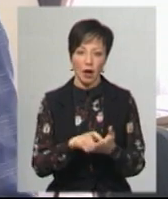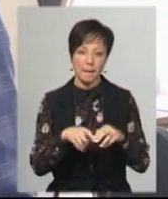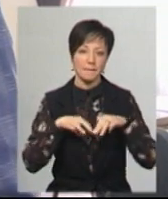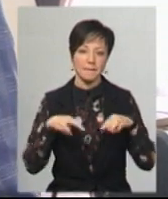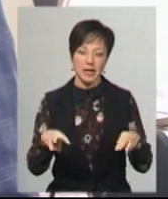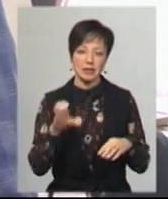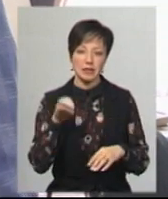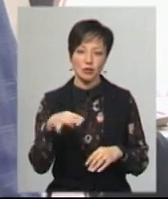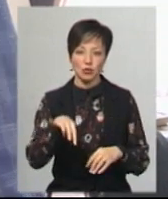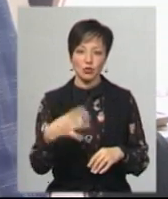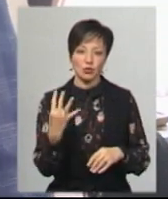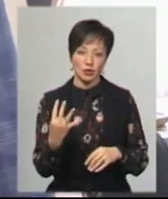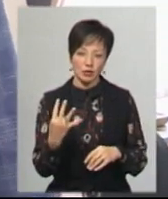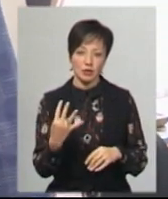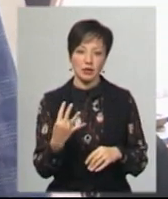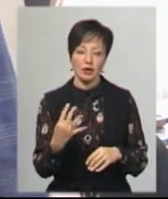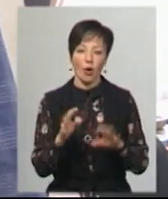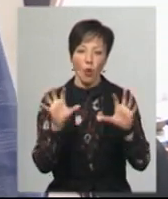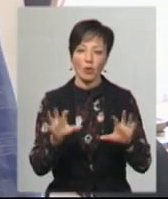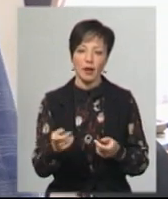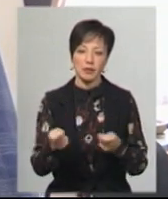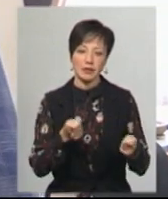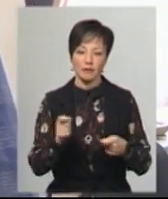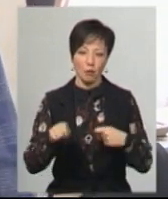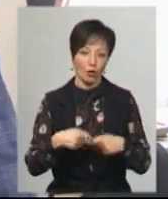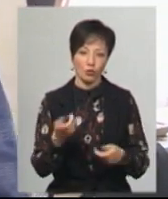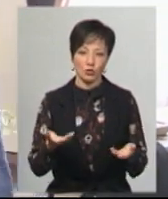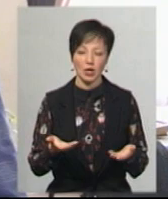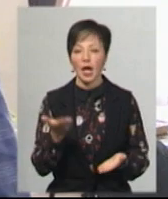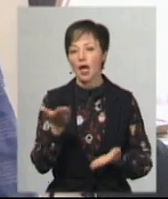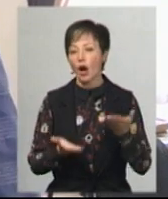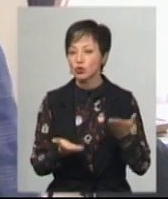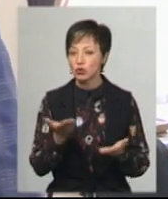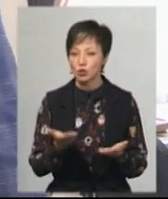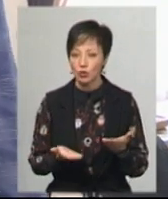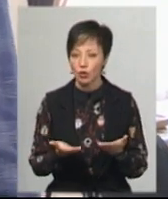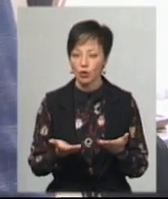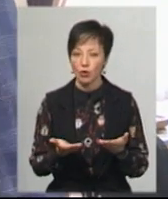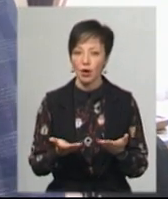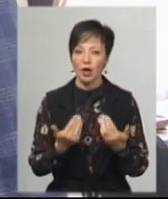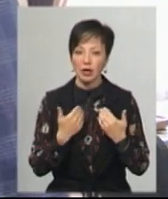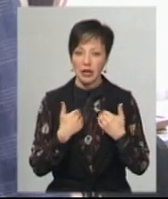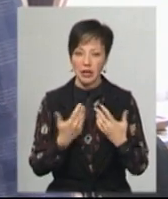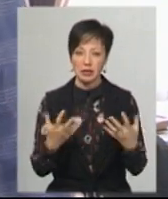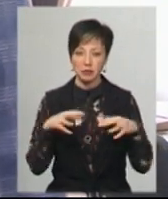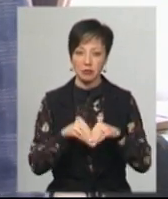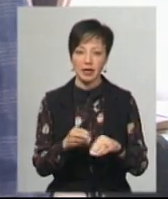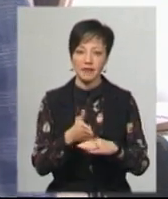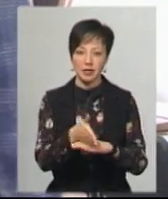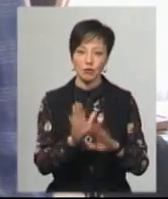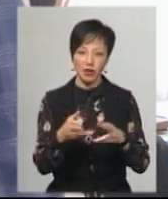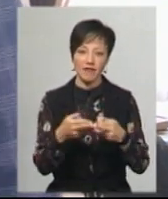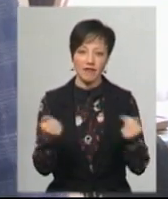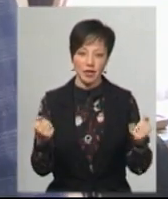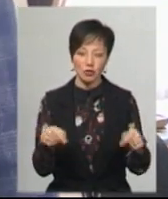і статті 44/3 Кодексу про адміністративні правопорушення. Якщо, скажімо так, наш спільний візит буде